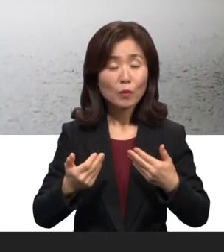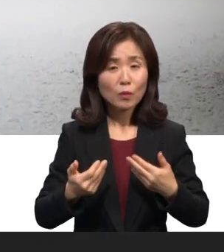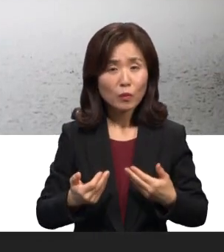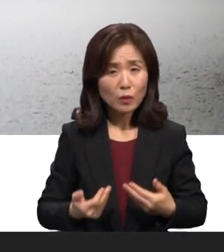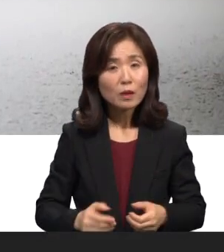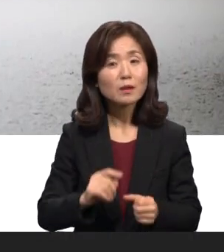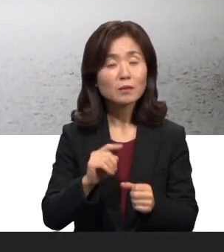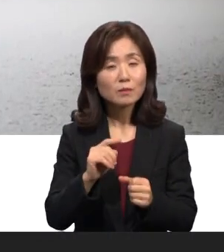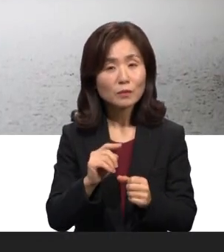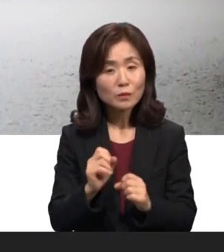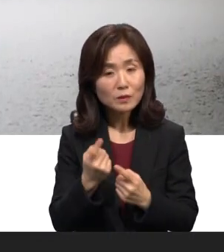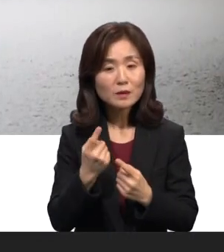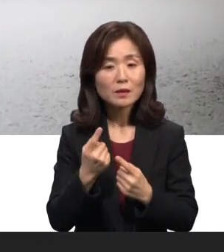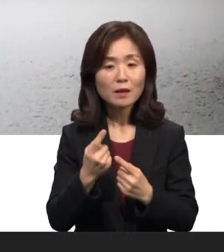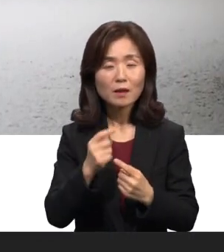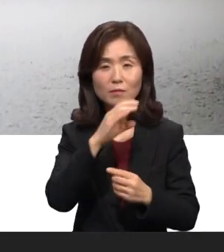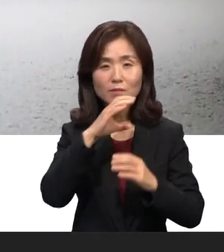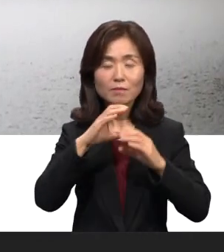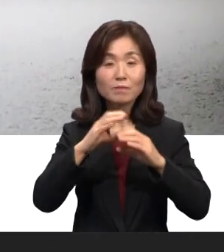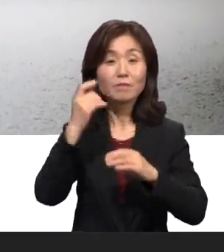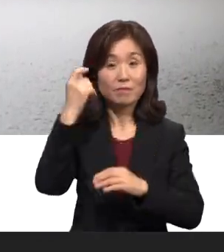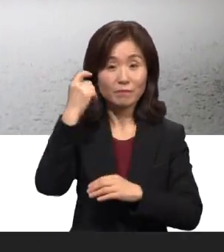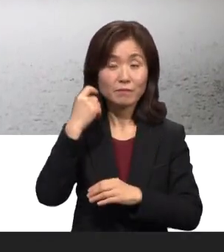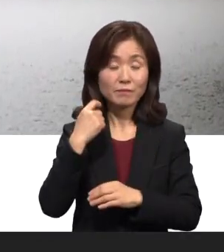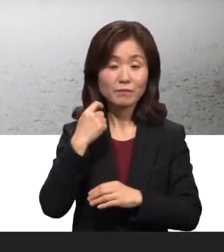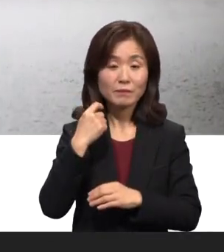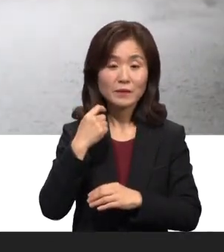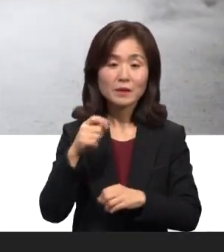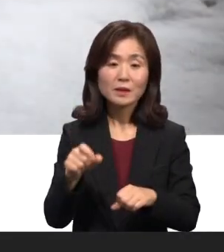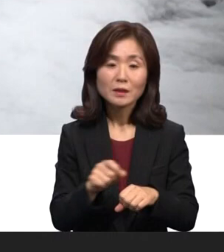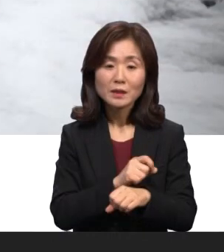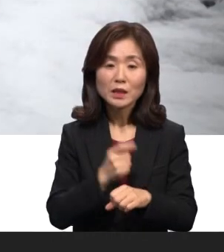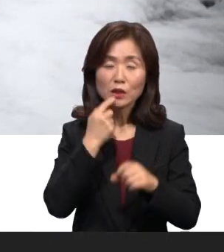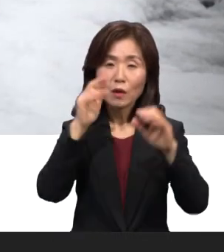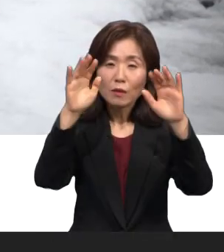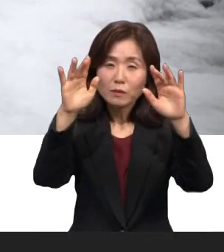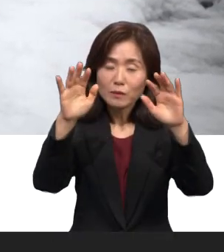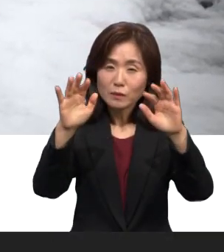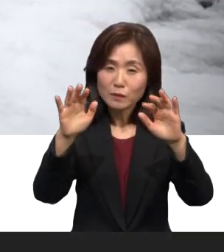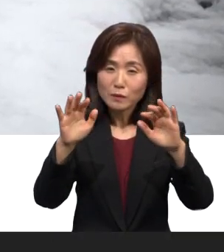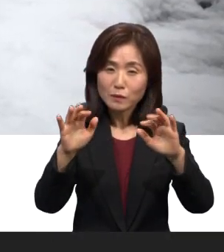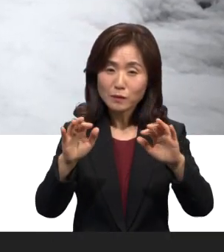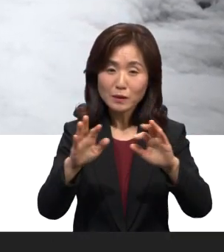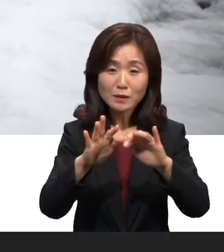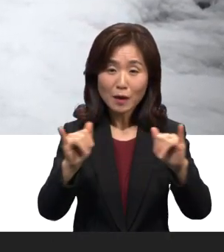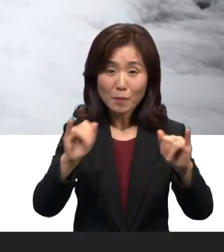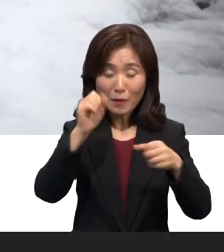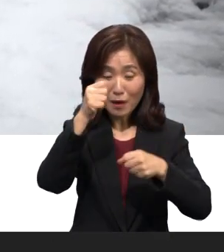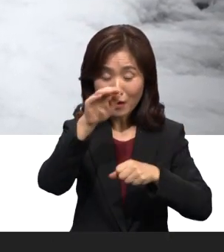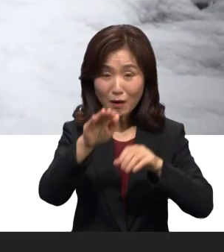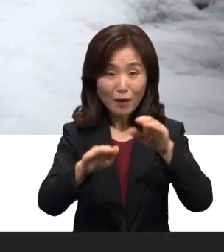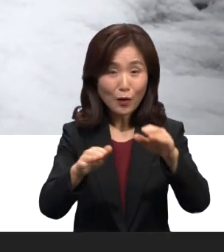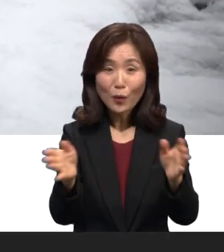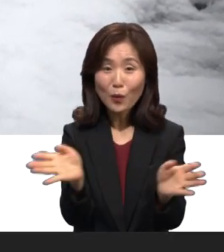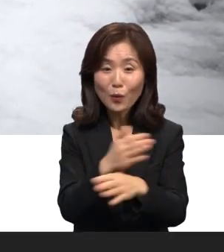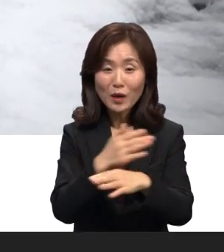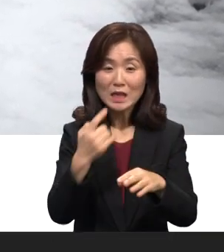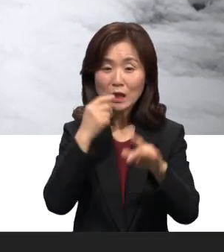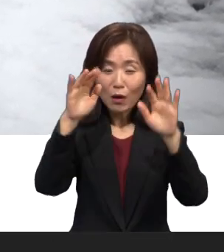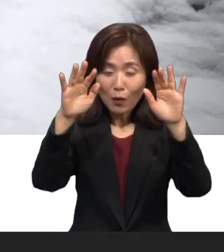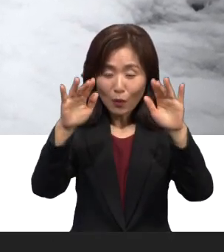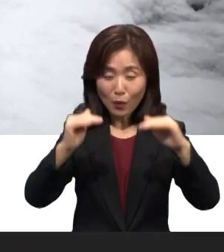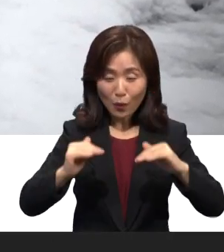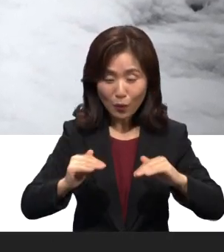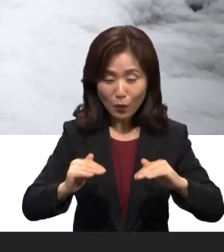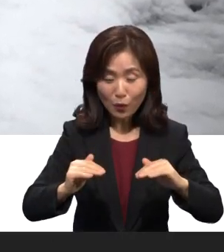고요하면서도 그 장엄한 느낌이 오고 특히 이 눈이 내린 날 사람 발자국이 없는